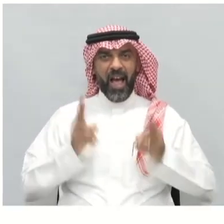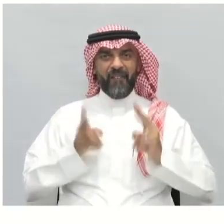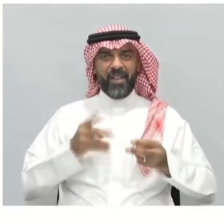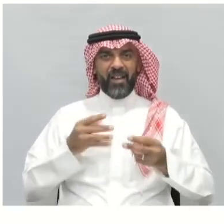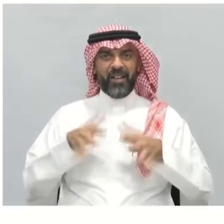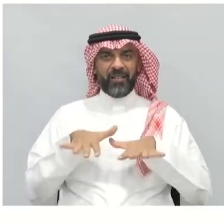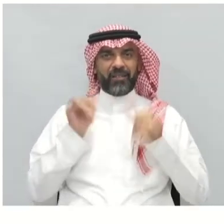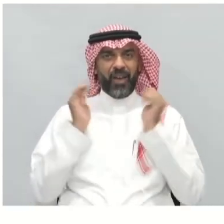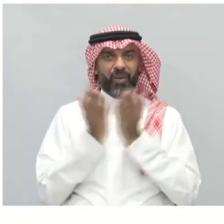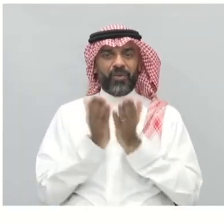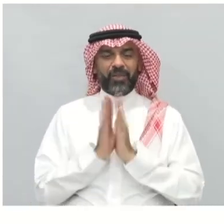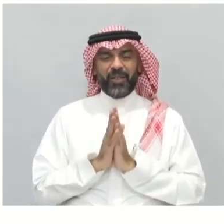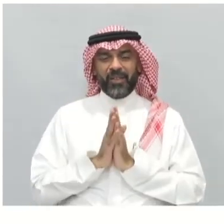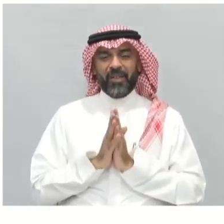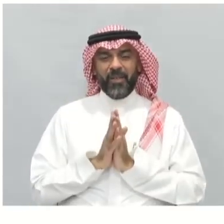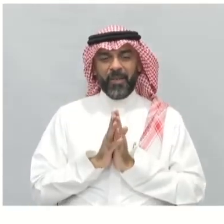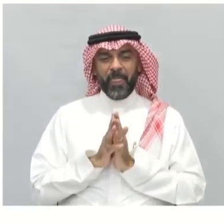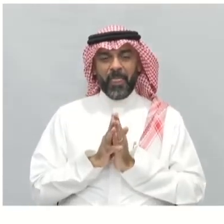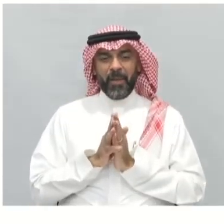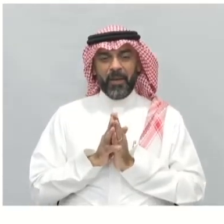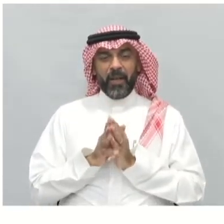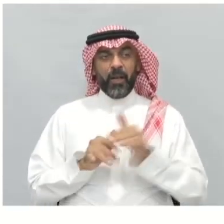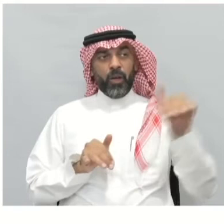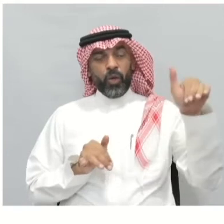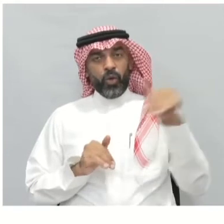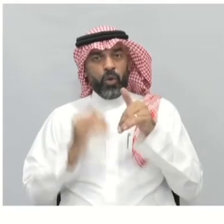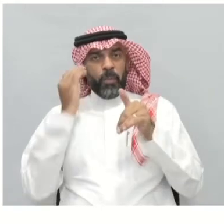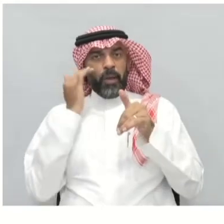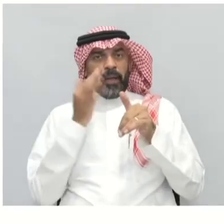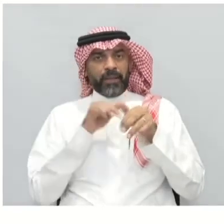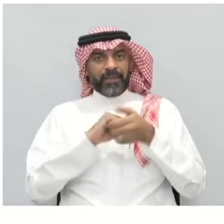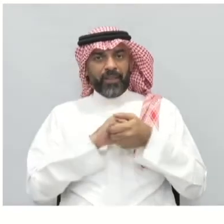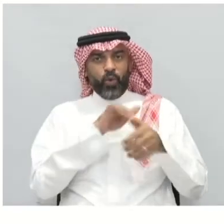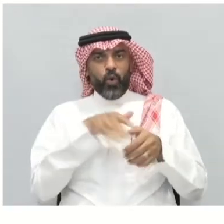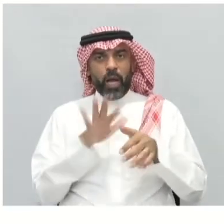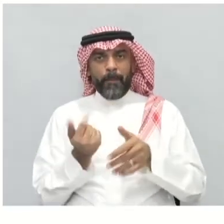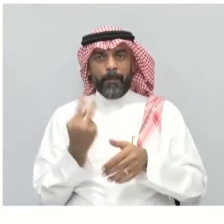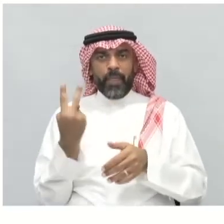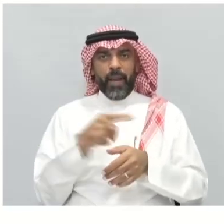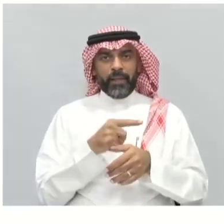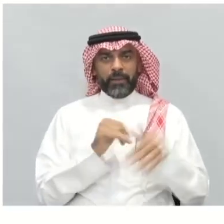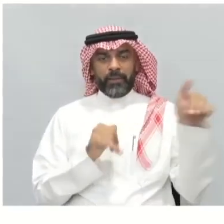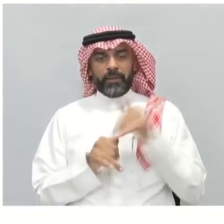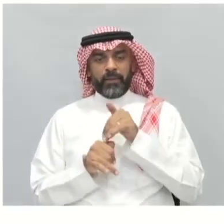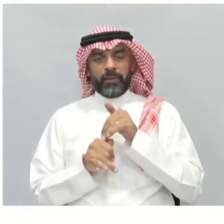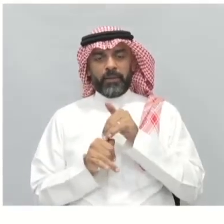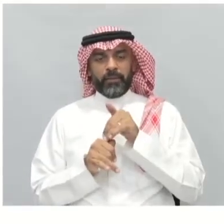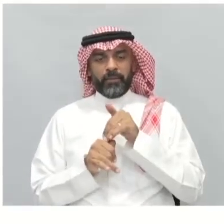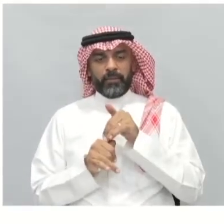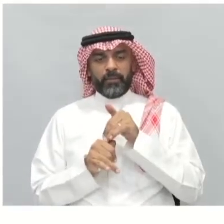ثم غادر ثلاث منهم ووصلت 6 من صديقاتها متاخرات ثم غادرت الحفل